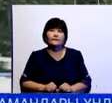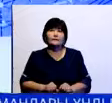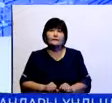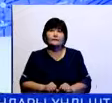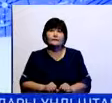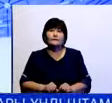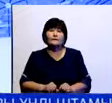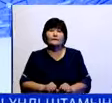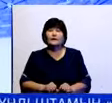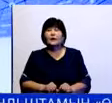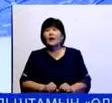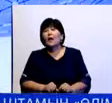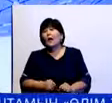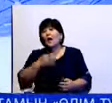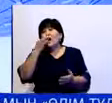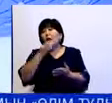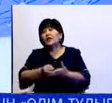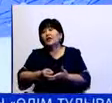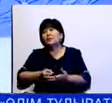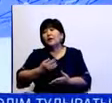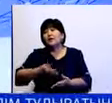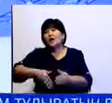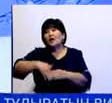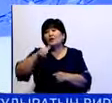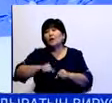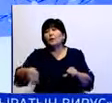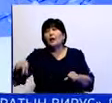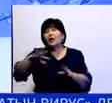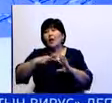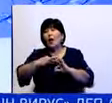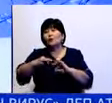ауданынан. Есеп беру сайлау конференциялары барлық